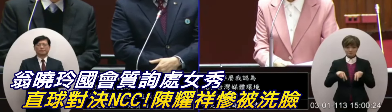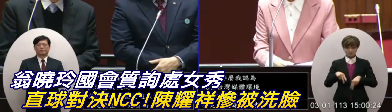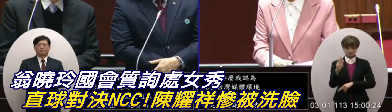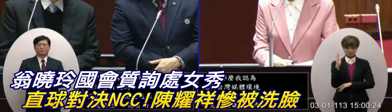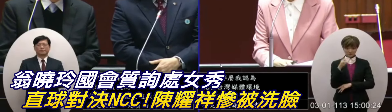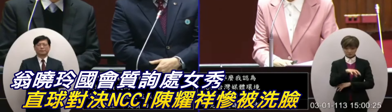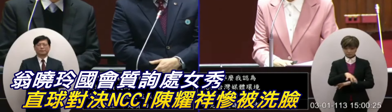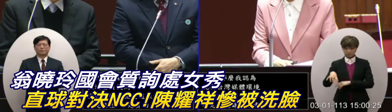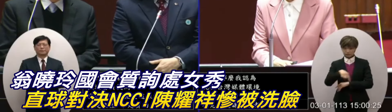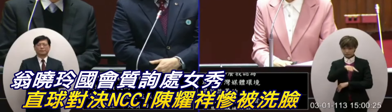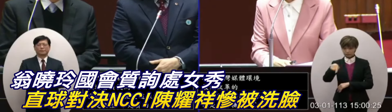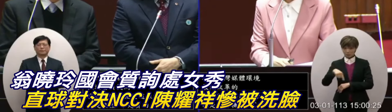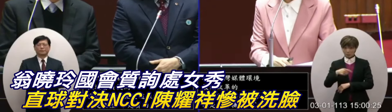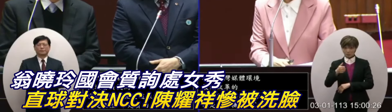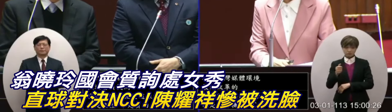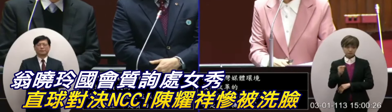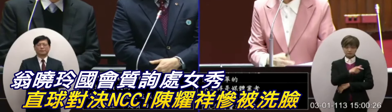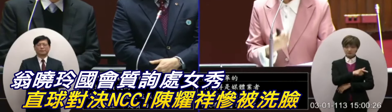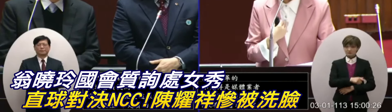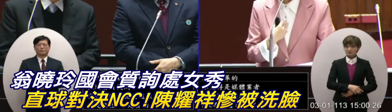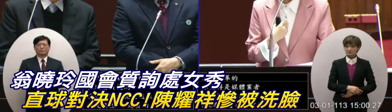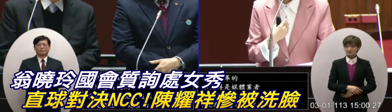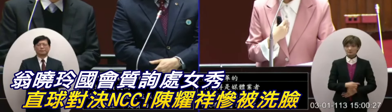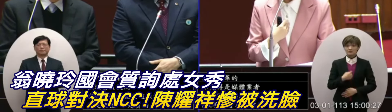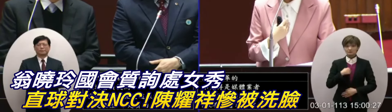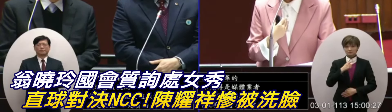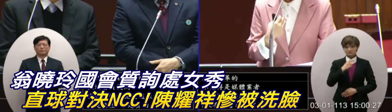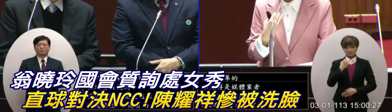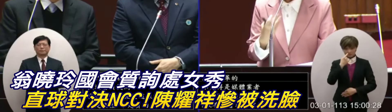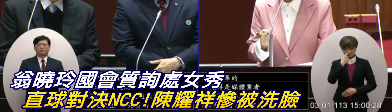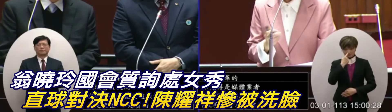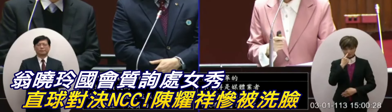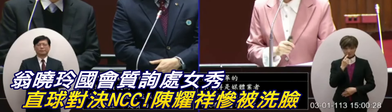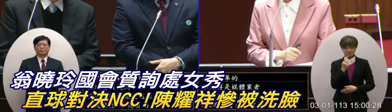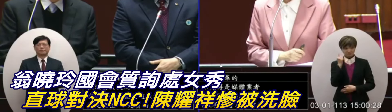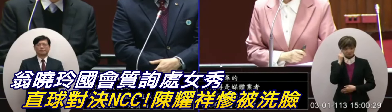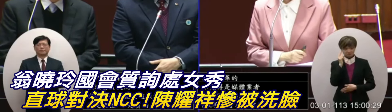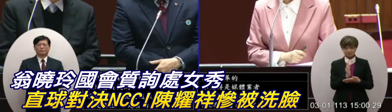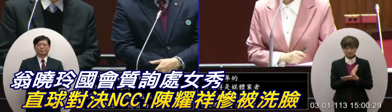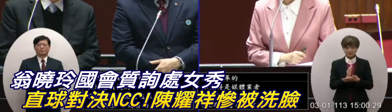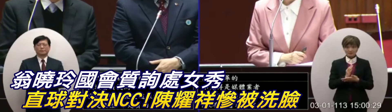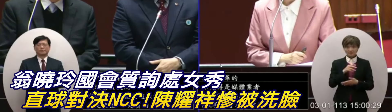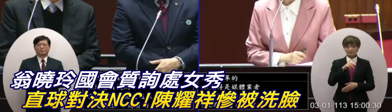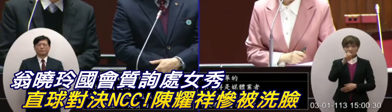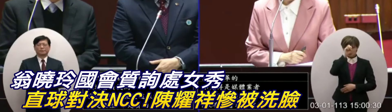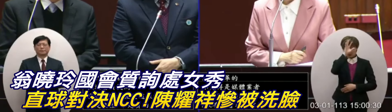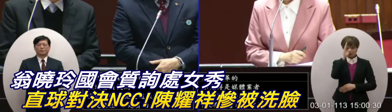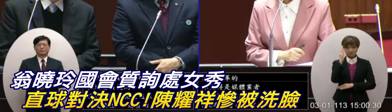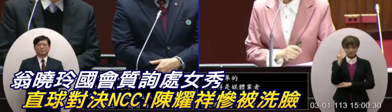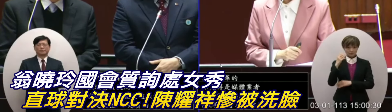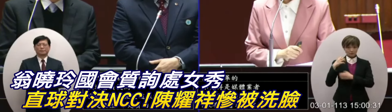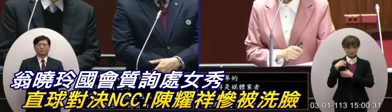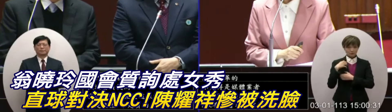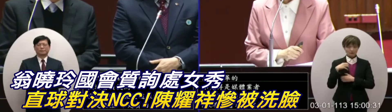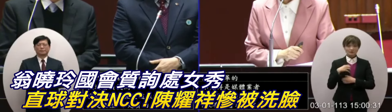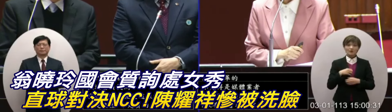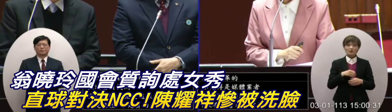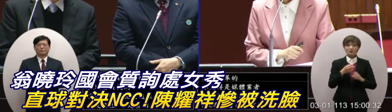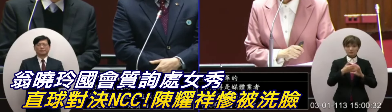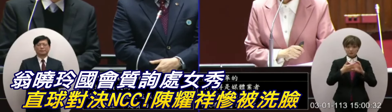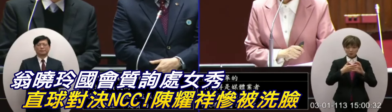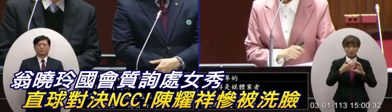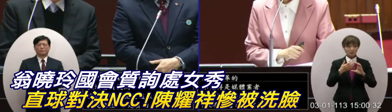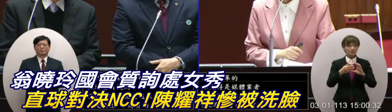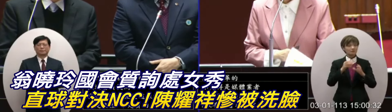如。我们认为，我本席认为，党政军退出媒体已经不是重点，党政军退